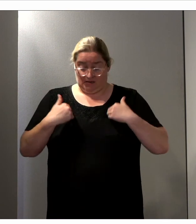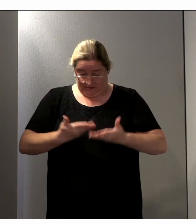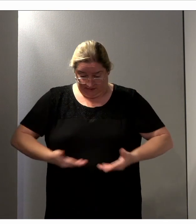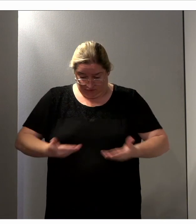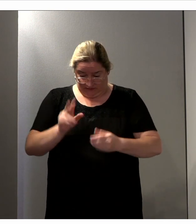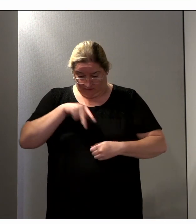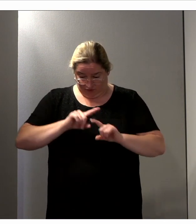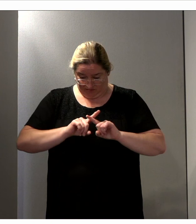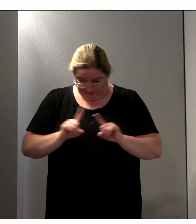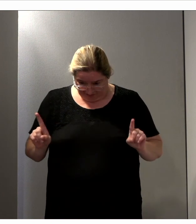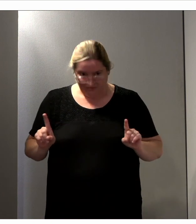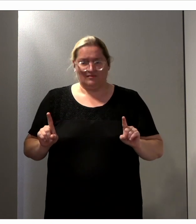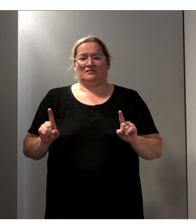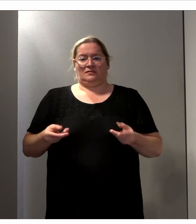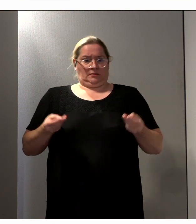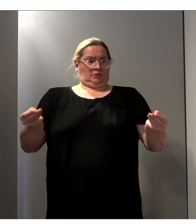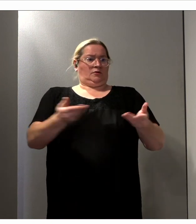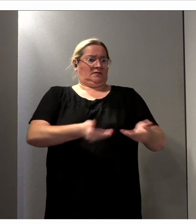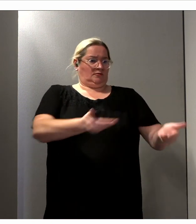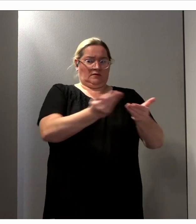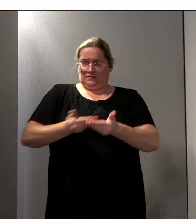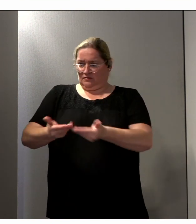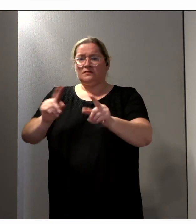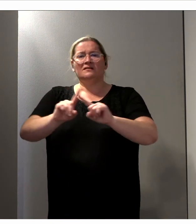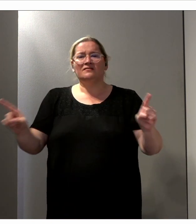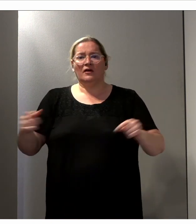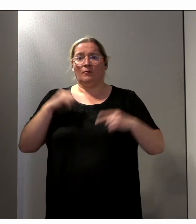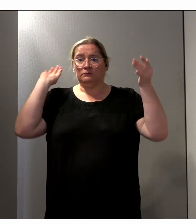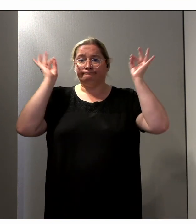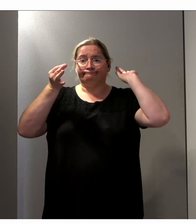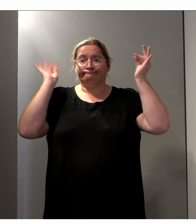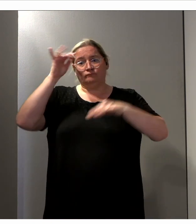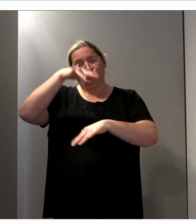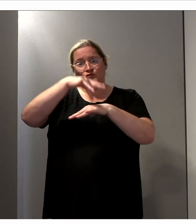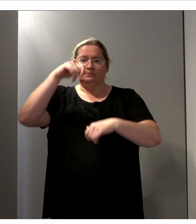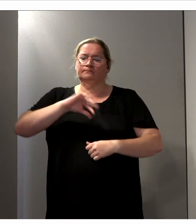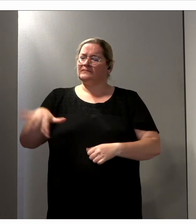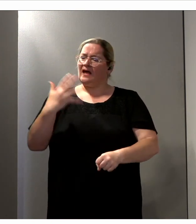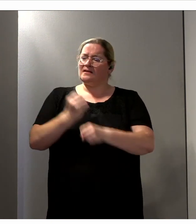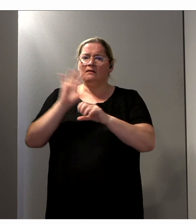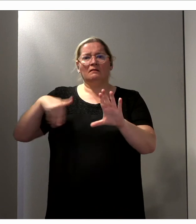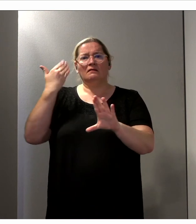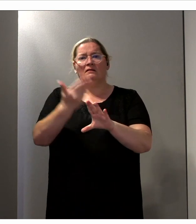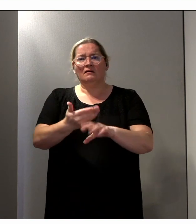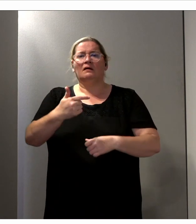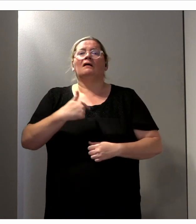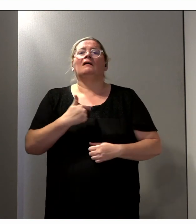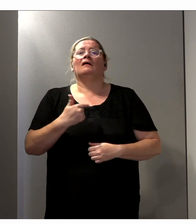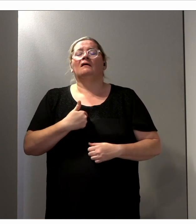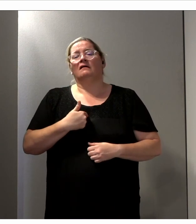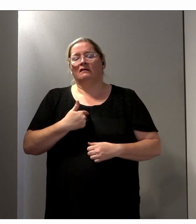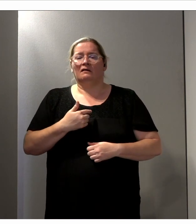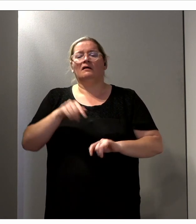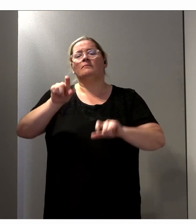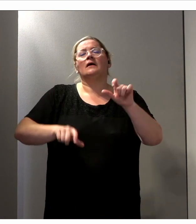double facette. Cette double facette m'a amené tout au long de ces 15 dernières années à fréquenter beaucoup de chefs d'entreprise